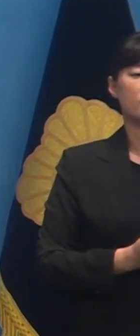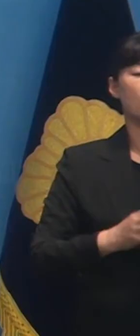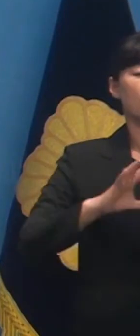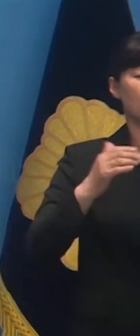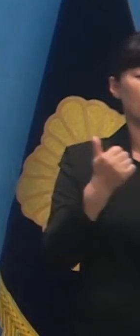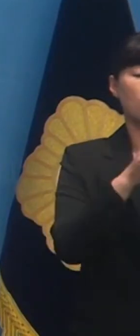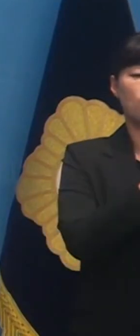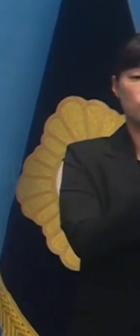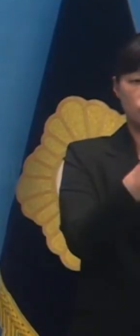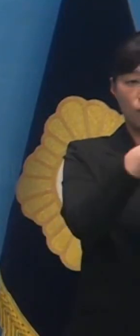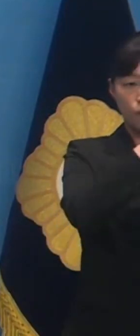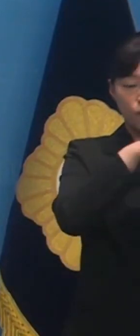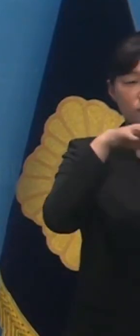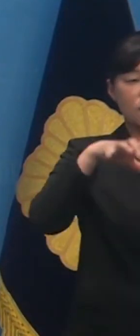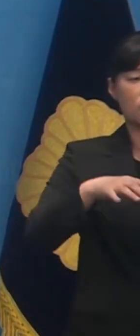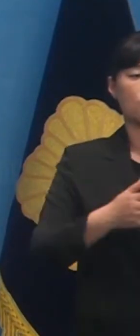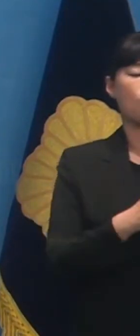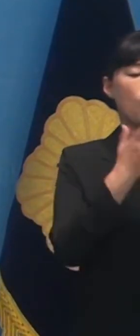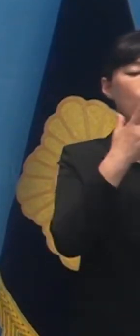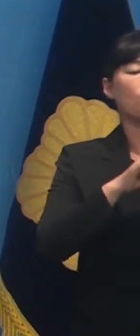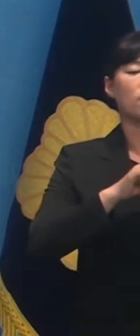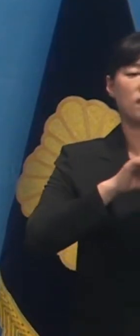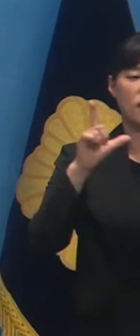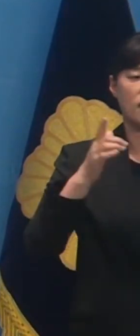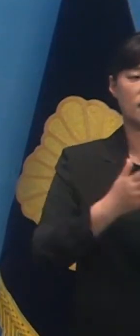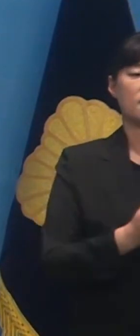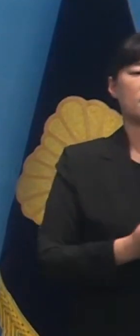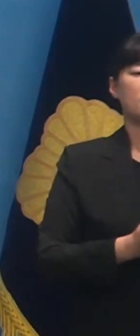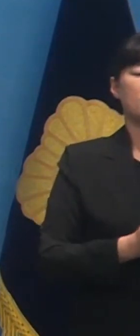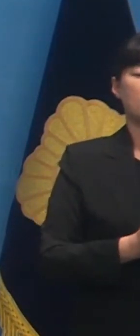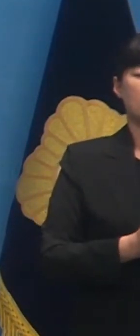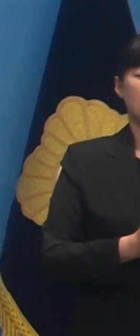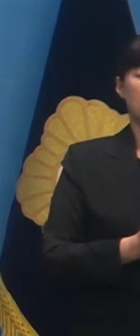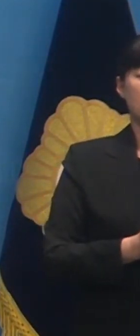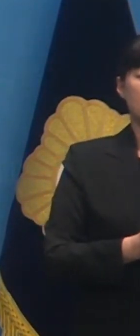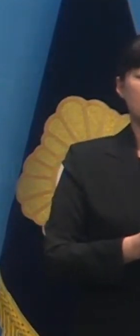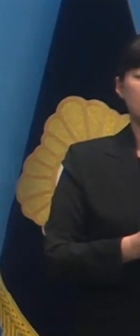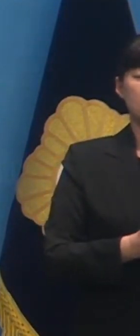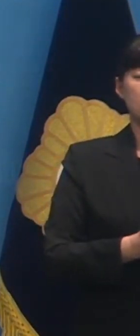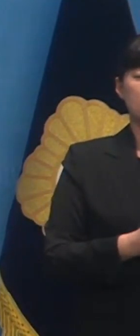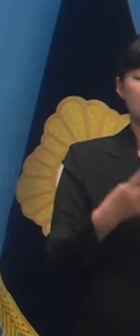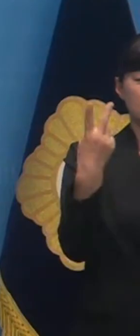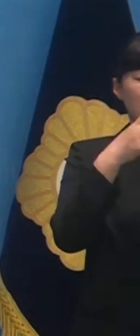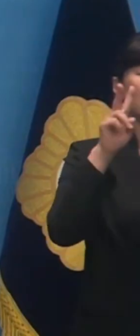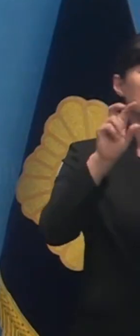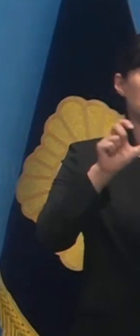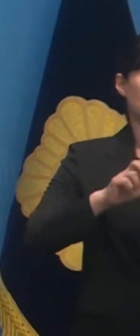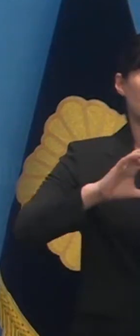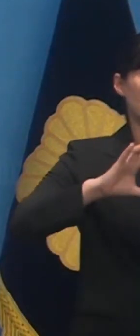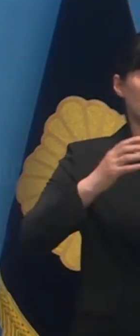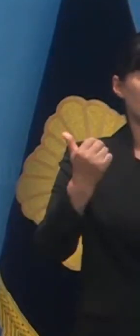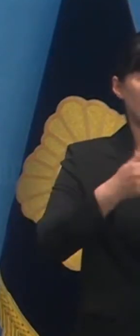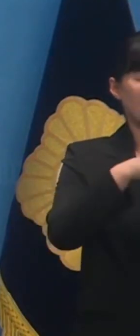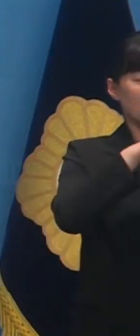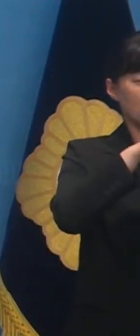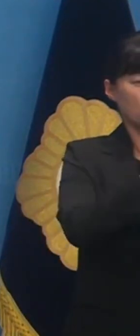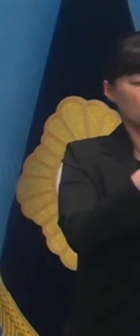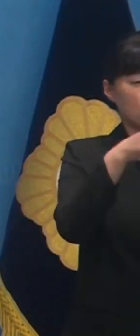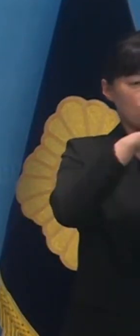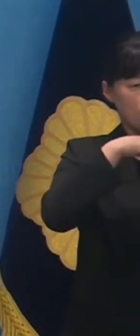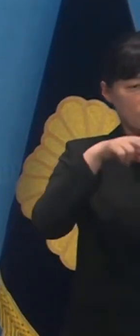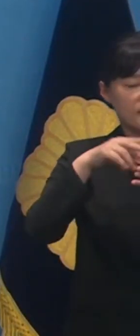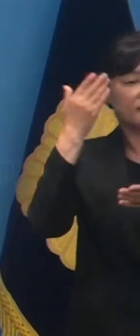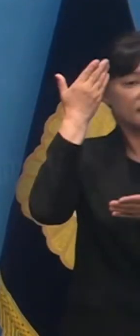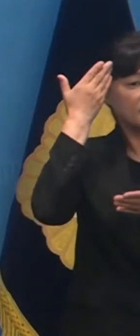국회 도서관은 토요일 10일 오후 3시 국회 도서관 강당에서 2025 국회 도서관 지식 문화